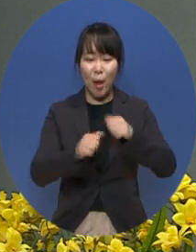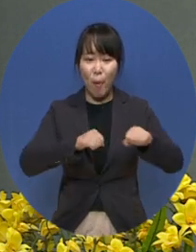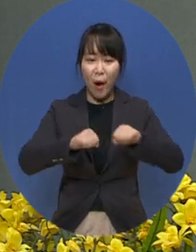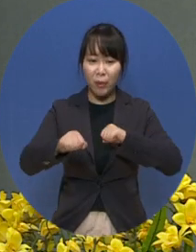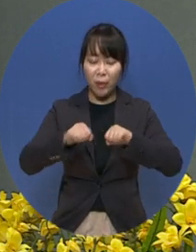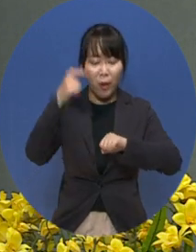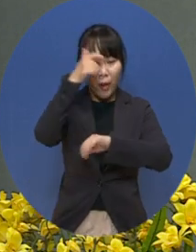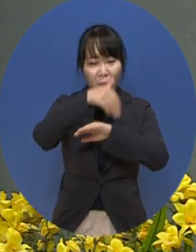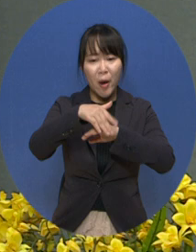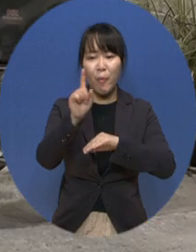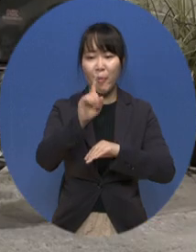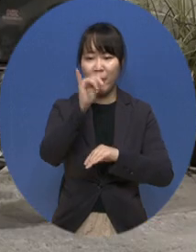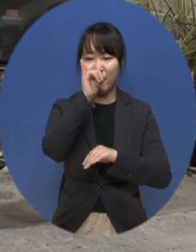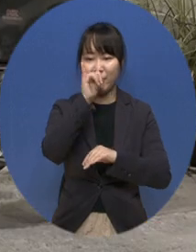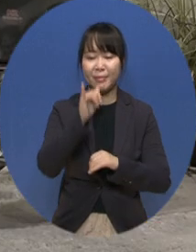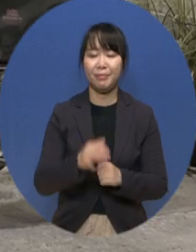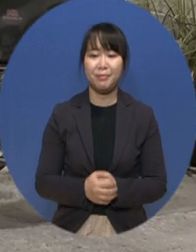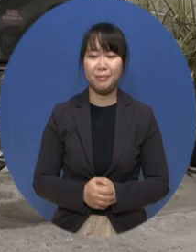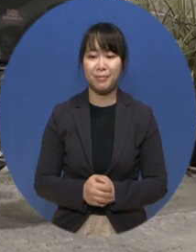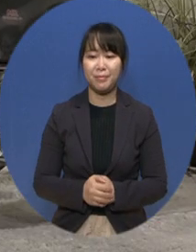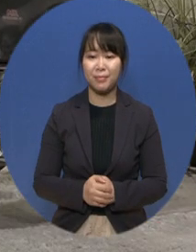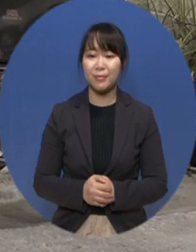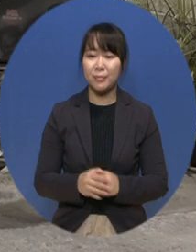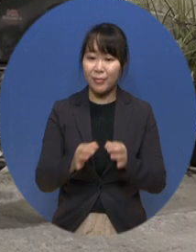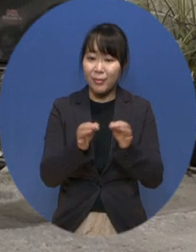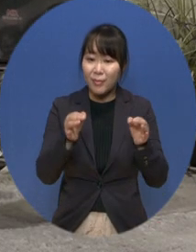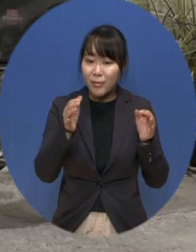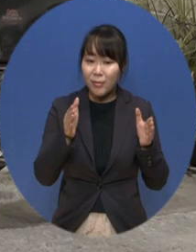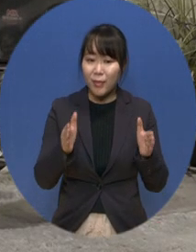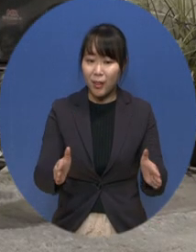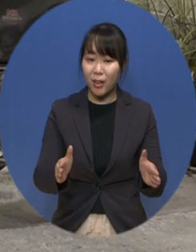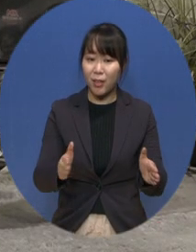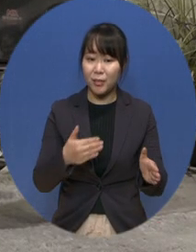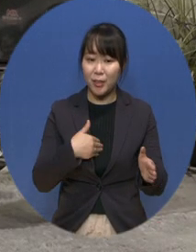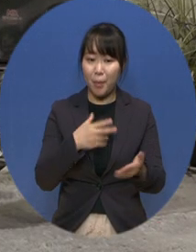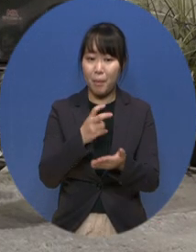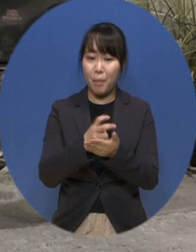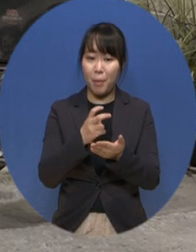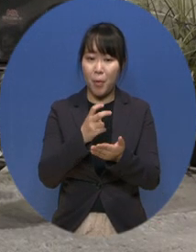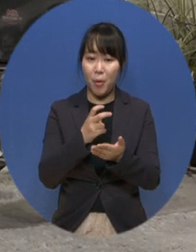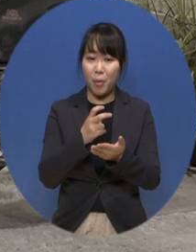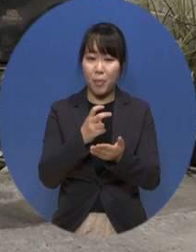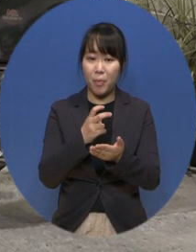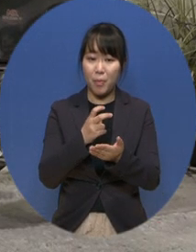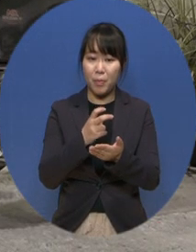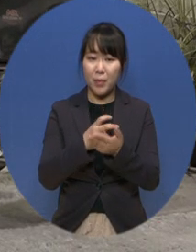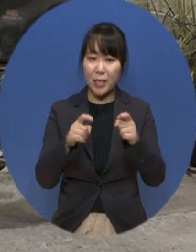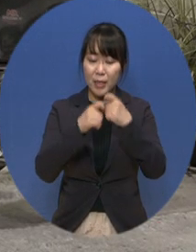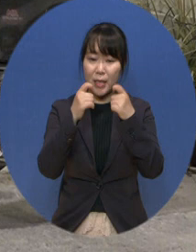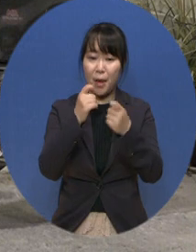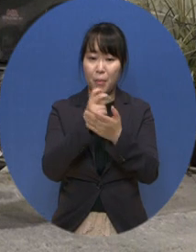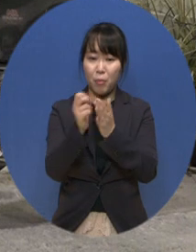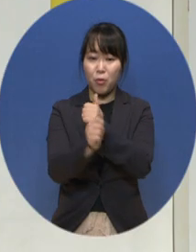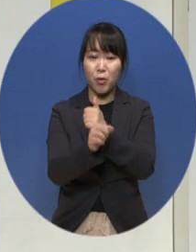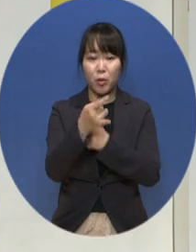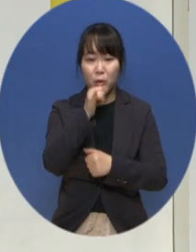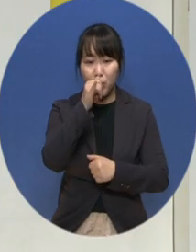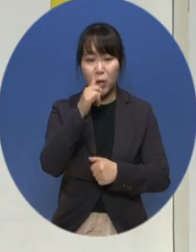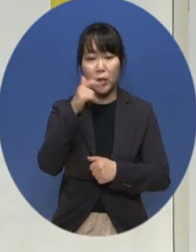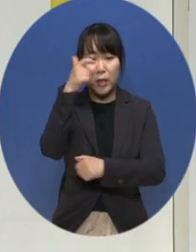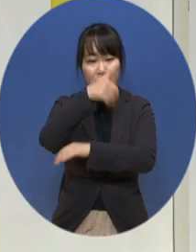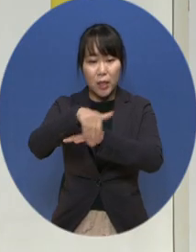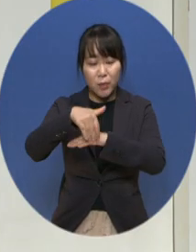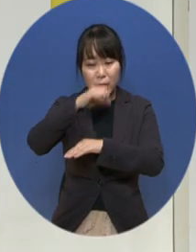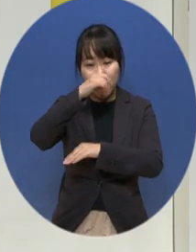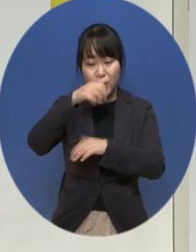계시는 게 있나요 제가 이제 그 그동안 쭉 법사위에 뒤 쏟고 4 어제 경에 대해 있었고 이제 그